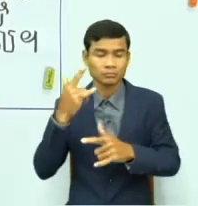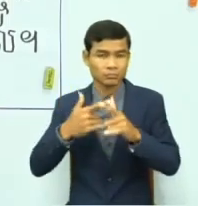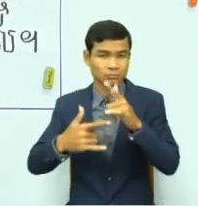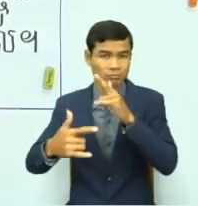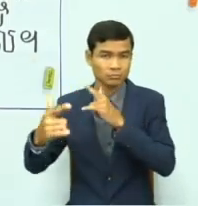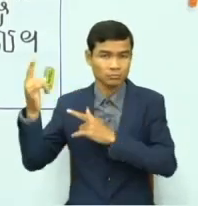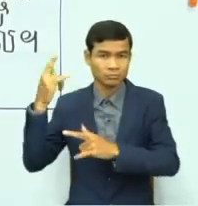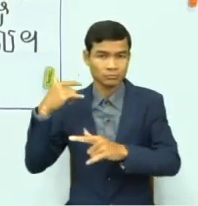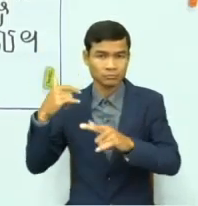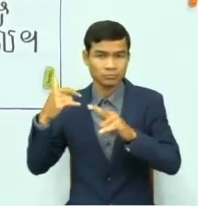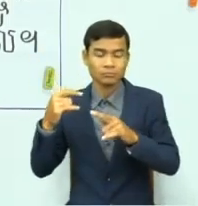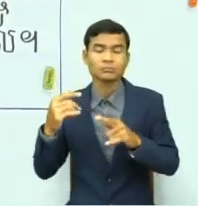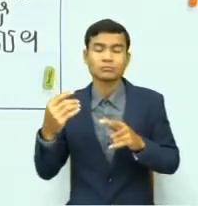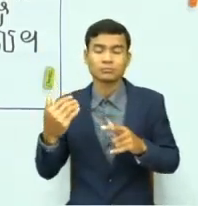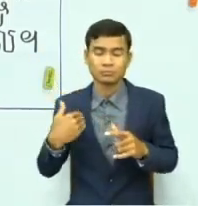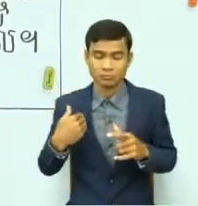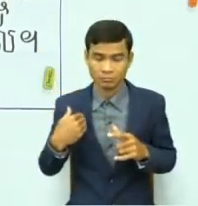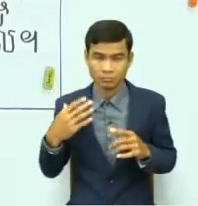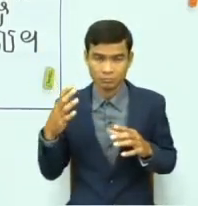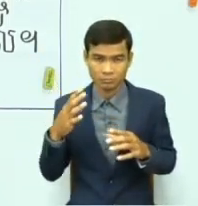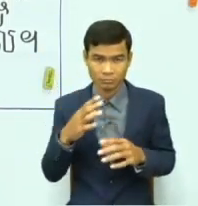sa rốn miền